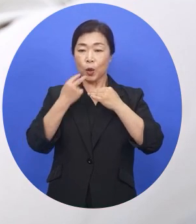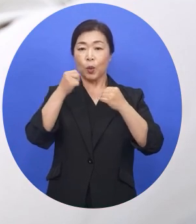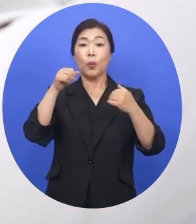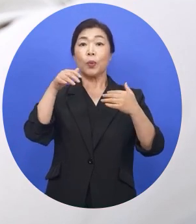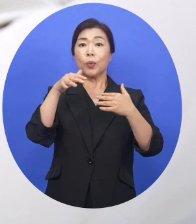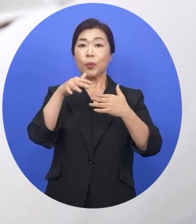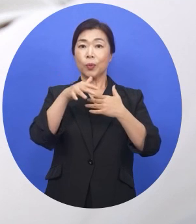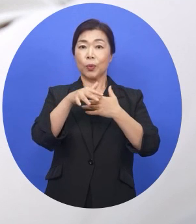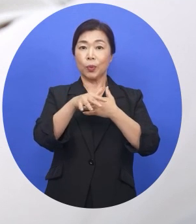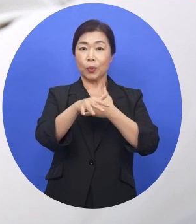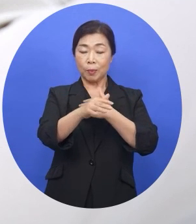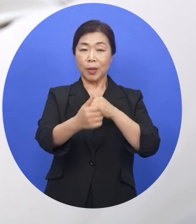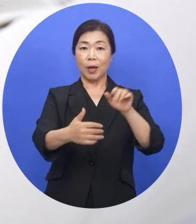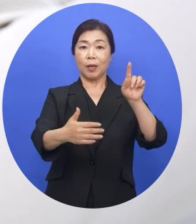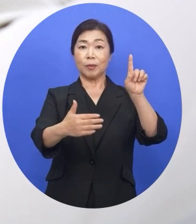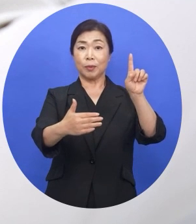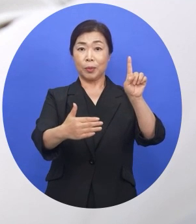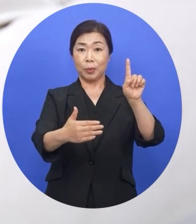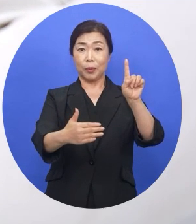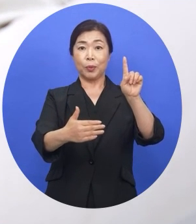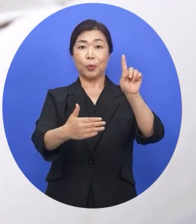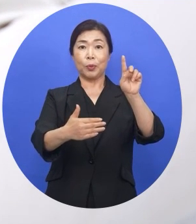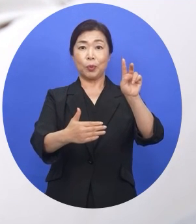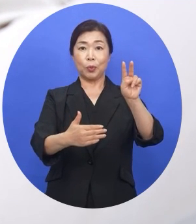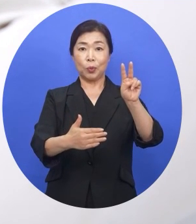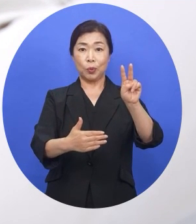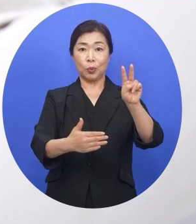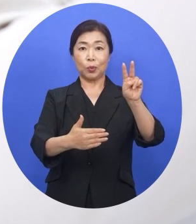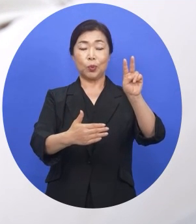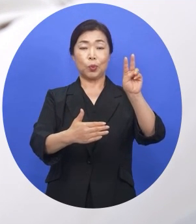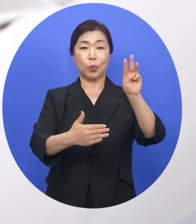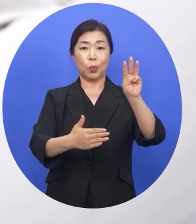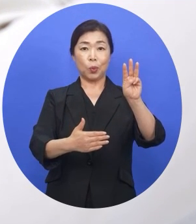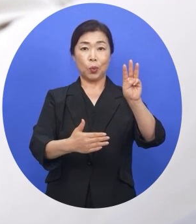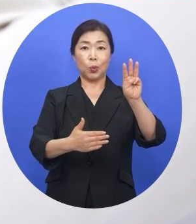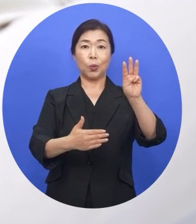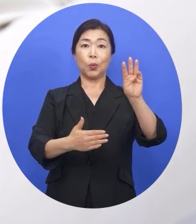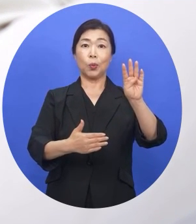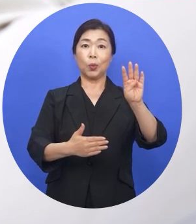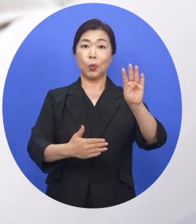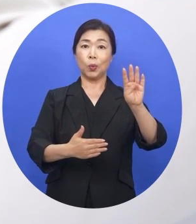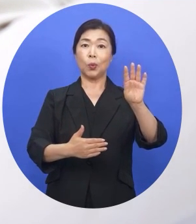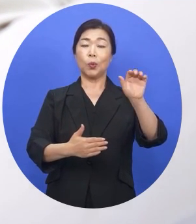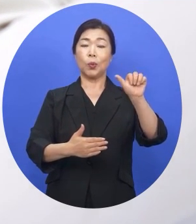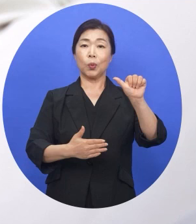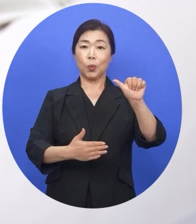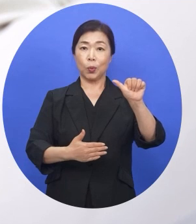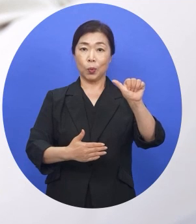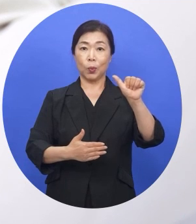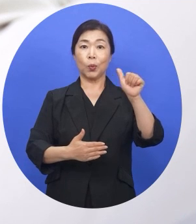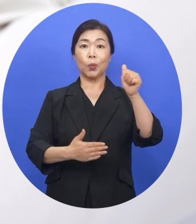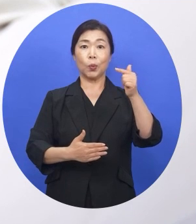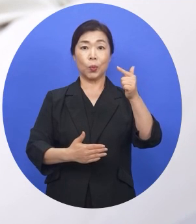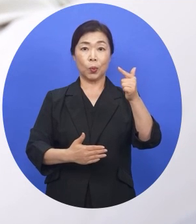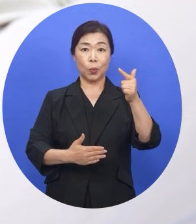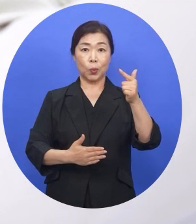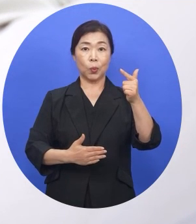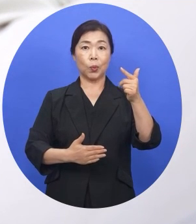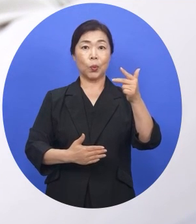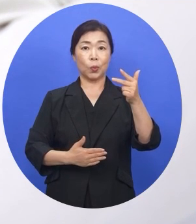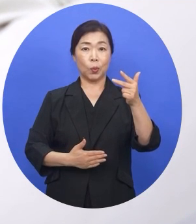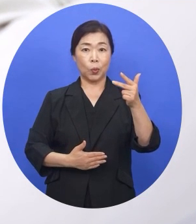길게 숨을 내쉽니다. 하나, 둘, 셋, 넷,